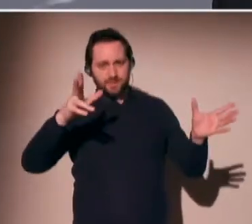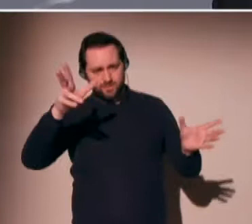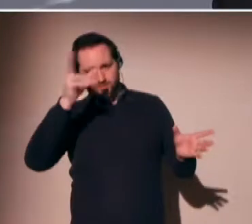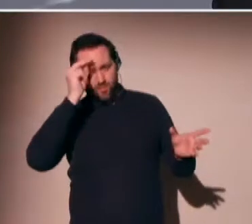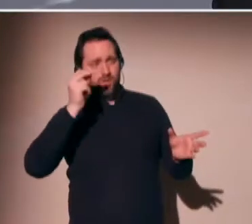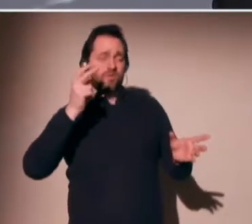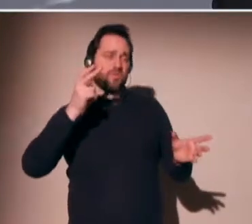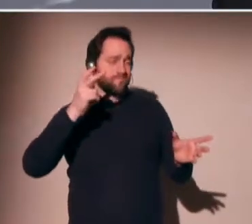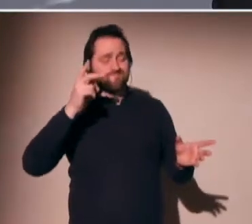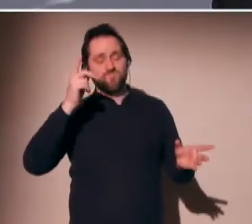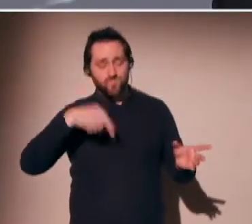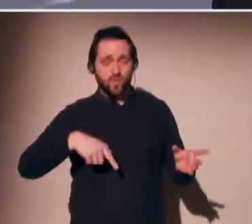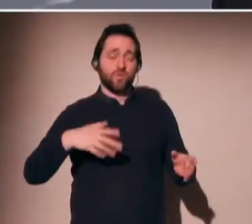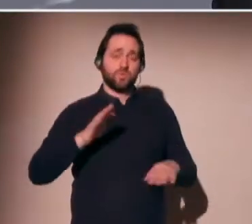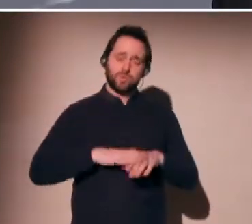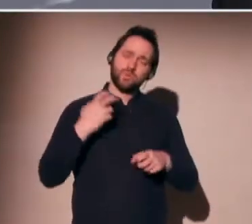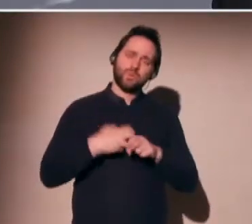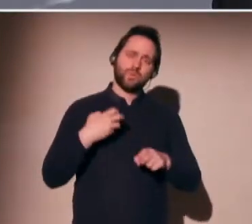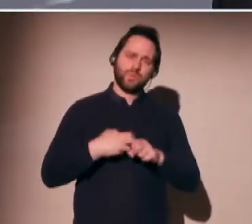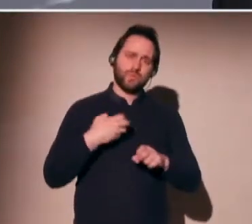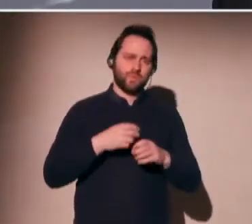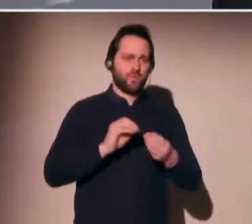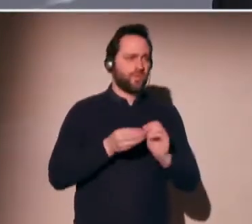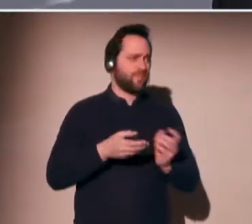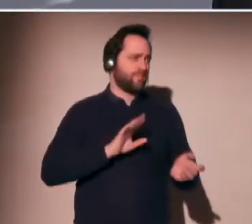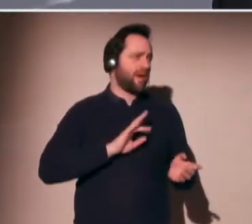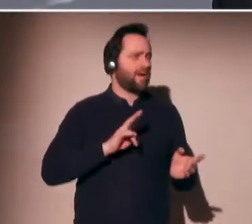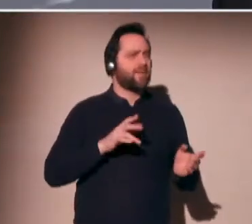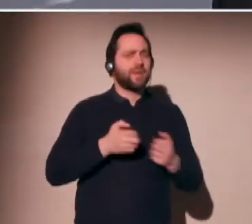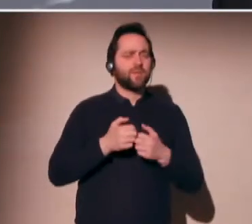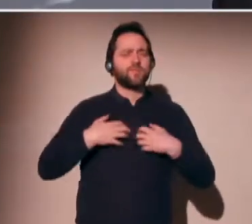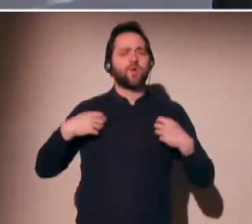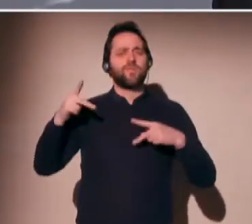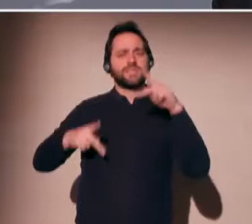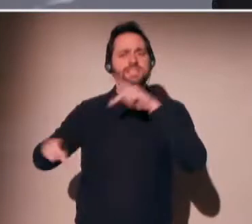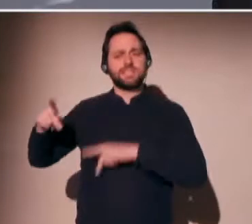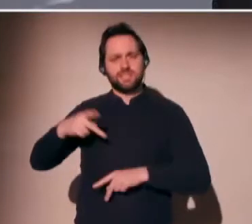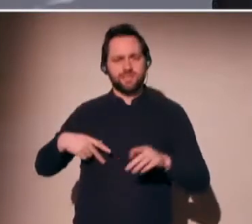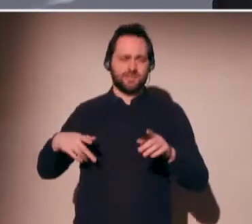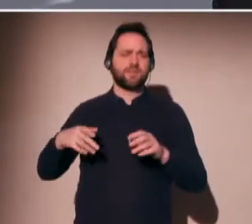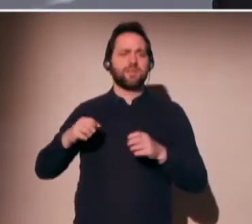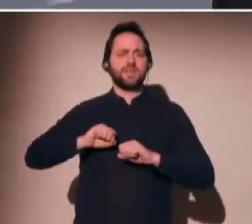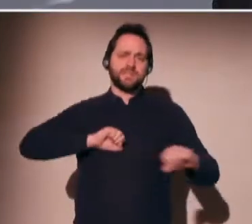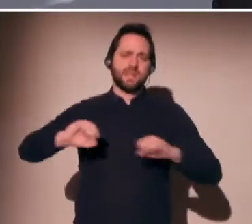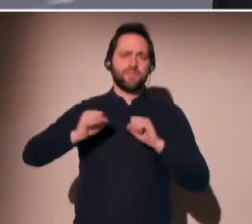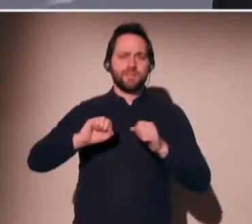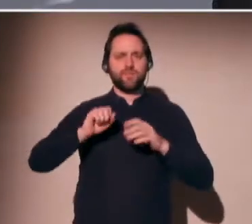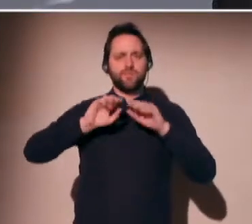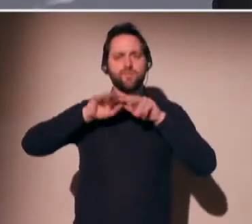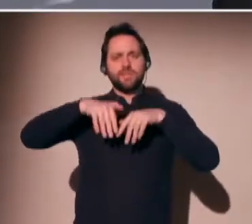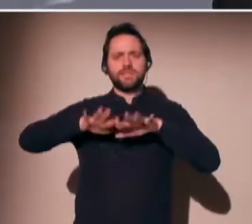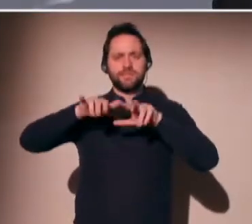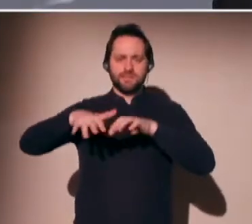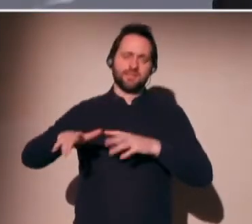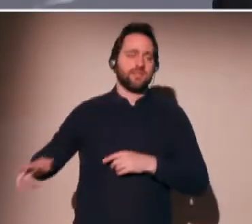car ce sont essentiellement les mêmes problèmes qu'on rencontre en physique, par exemple en dynamique de fluide ou pour comprendre les propriétés des matériaux.